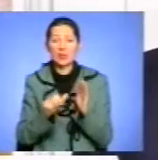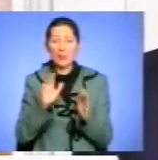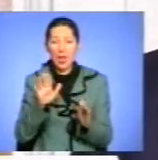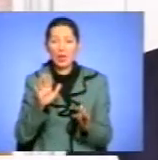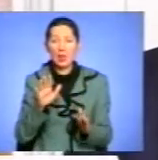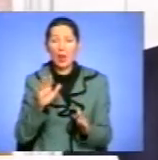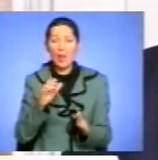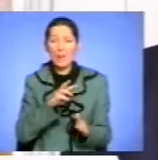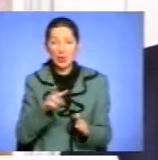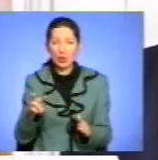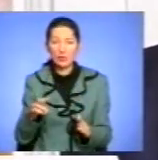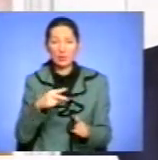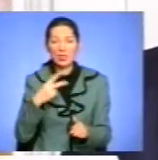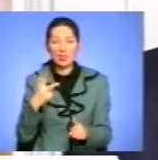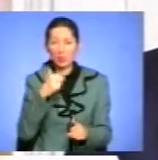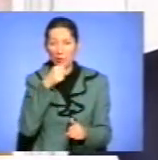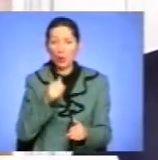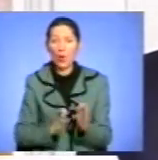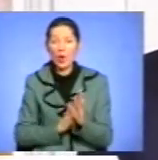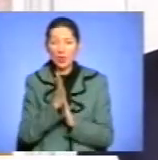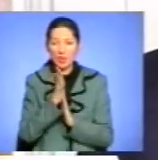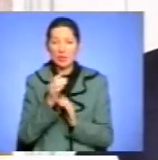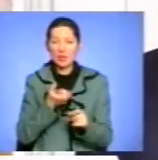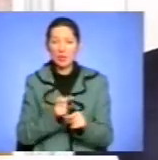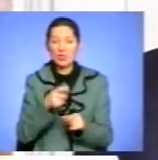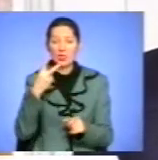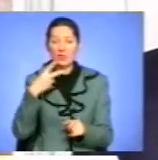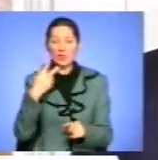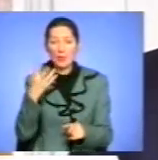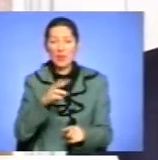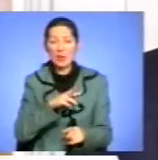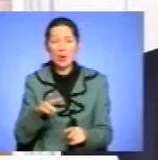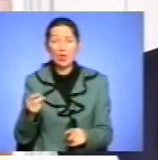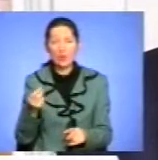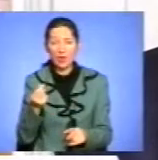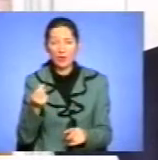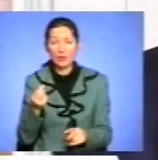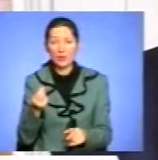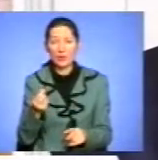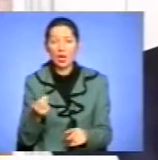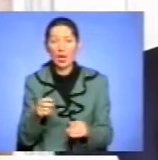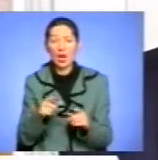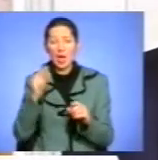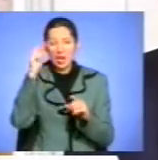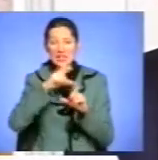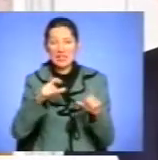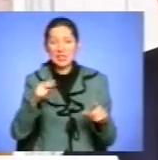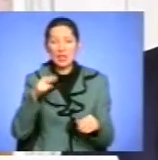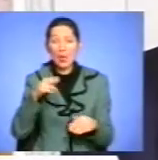році. Тобто ріст по загальному фонду більше 25 мільйонів гривень.